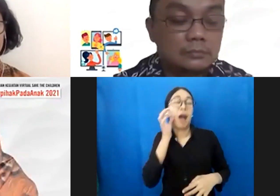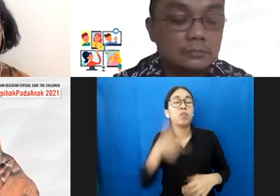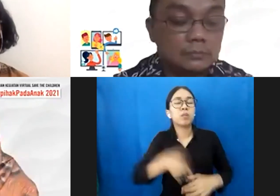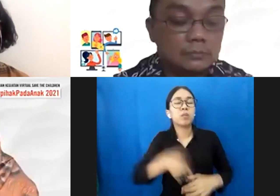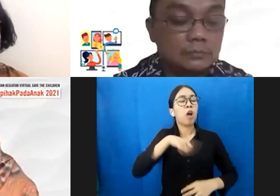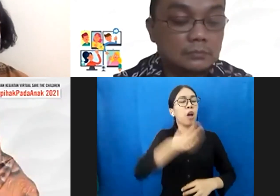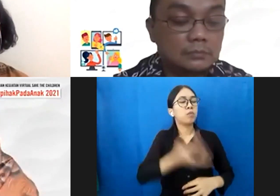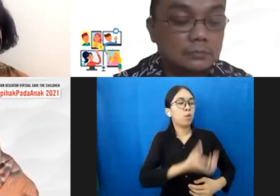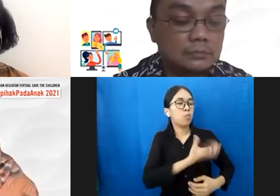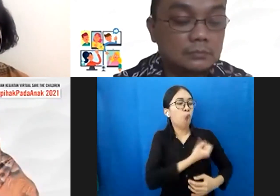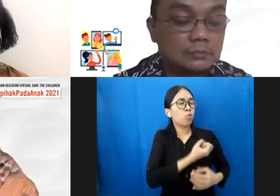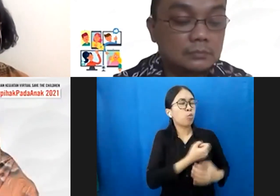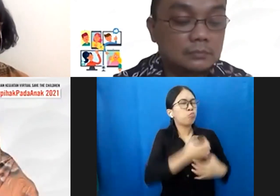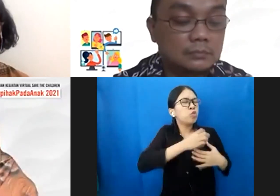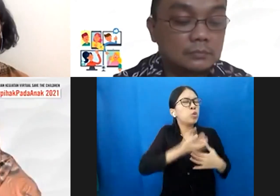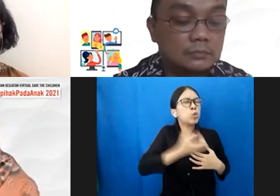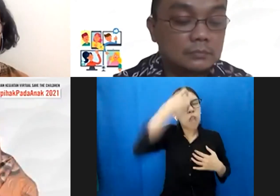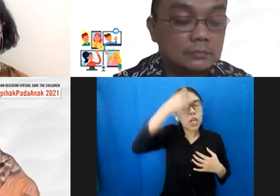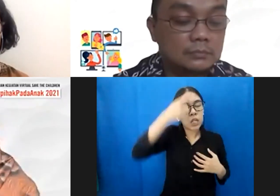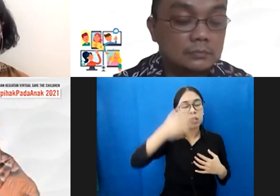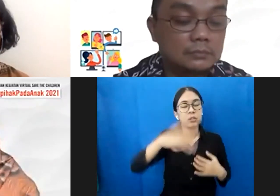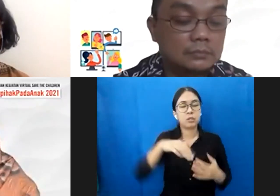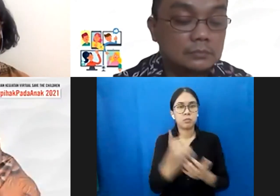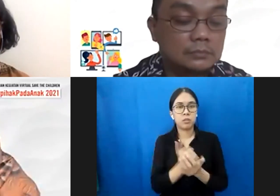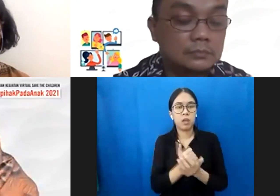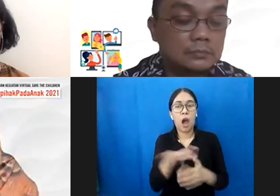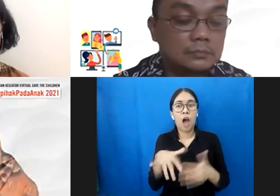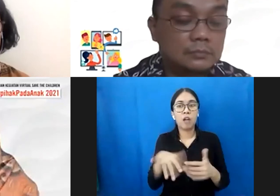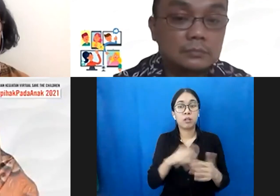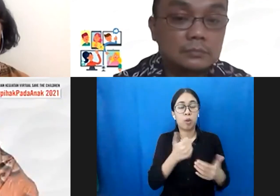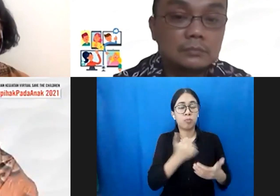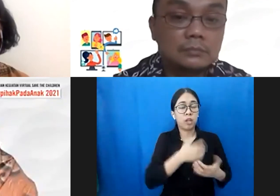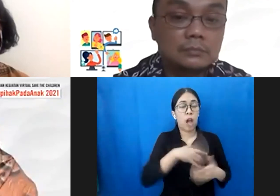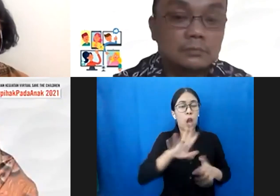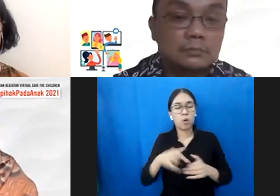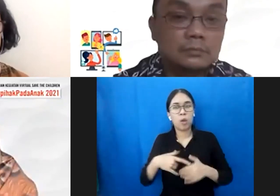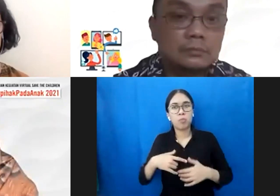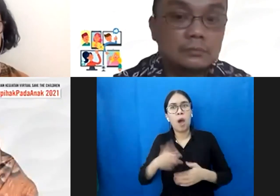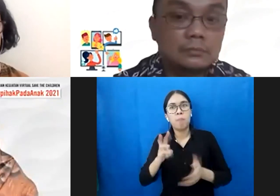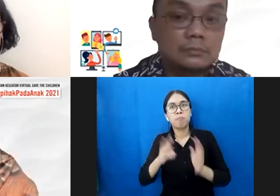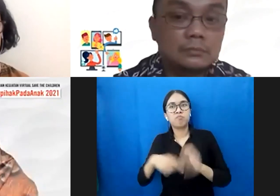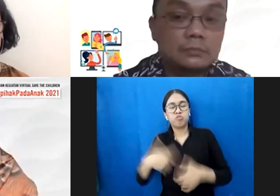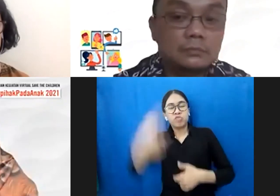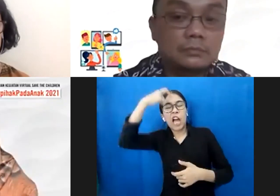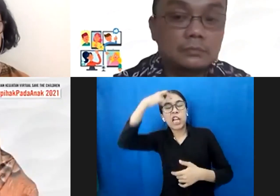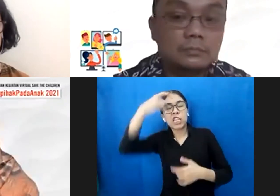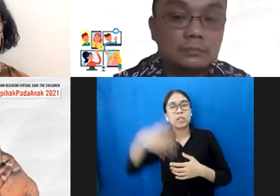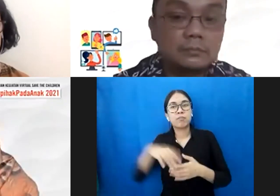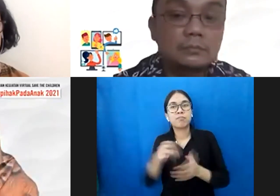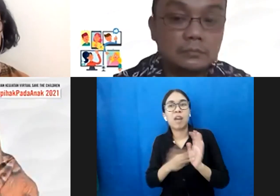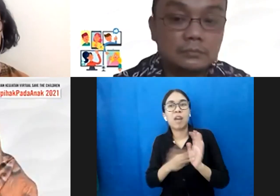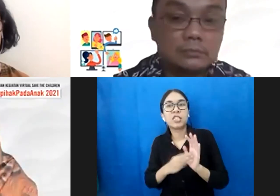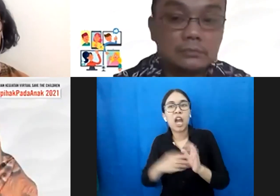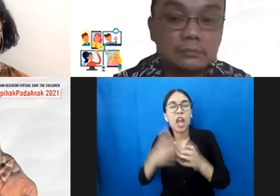saya didiagnosis dokter menderita gangguan cemas. Padahal gangguan cemas juga gangguan yang bisa diobati, itu penyakit yang bisa diterapi, bisa sembuh gitu.